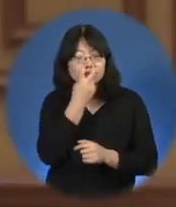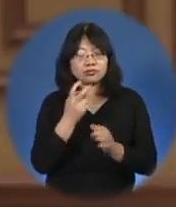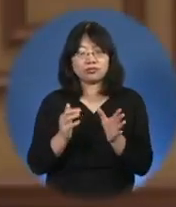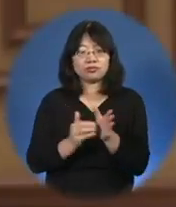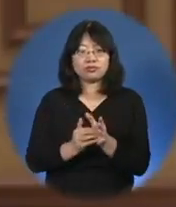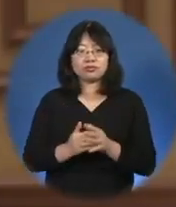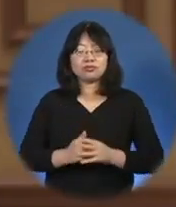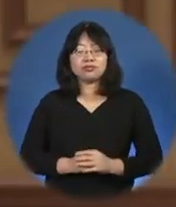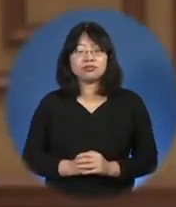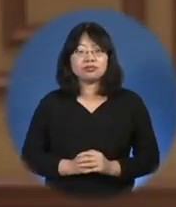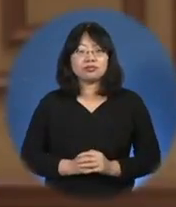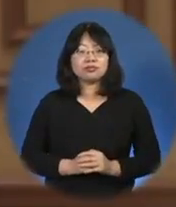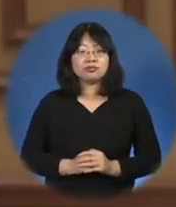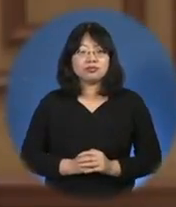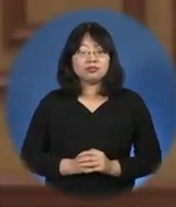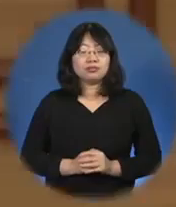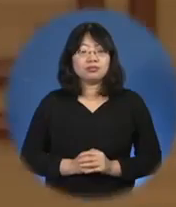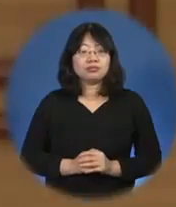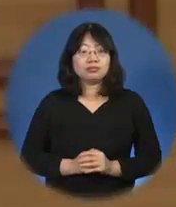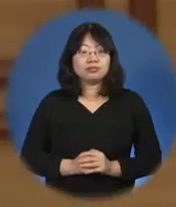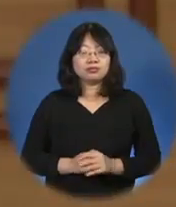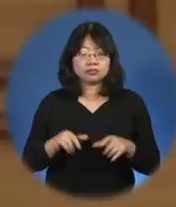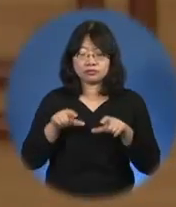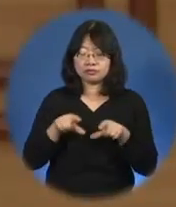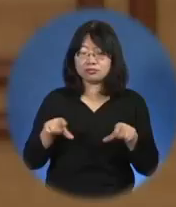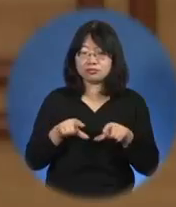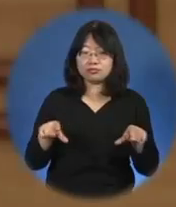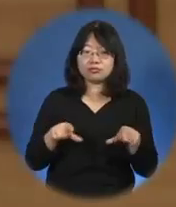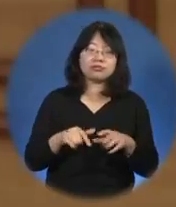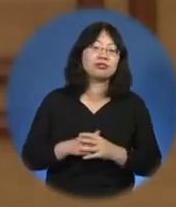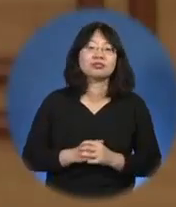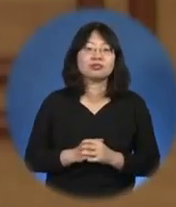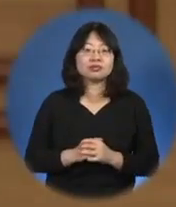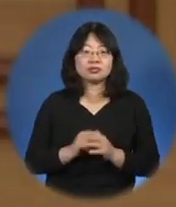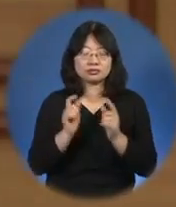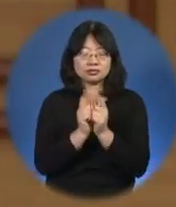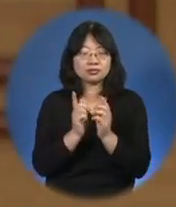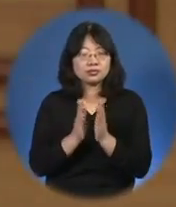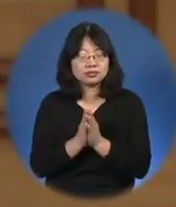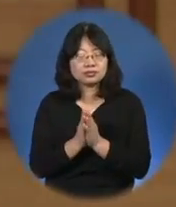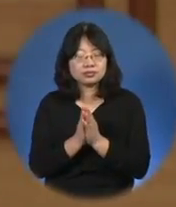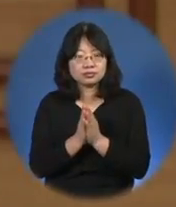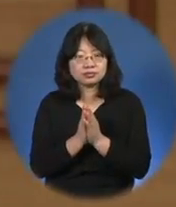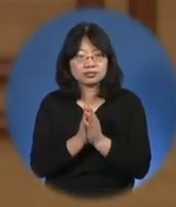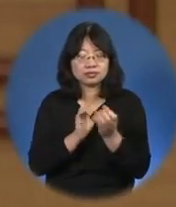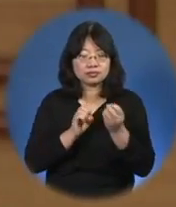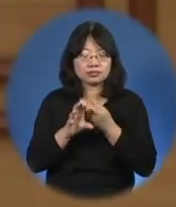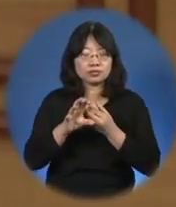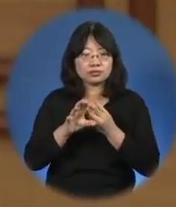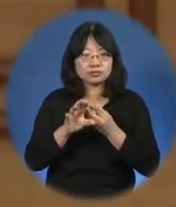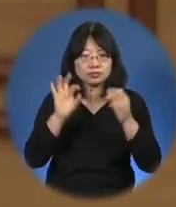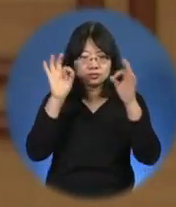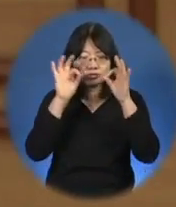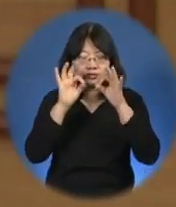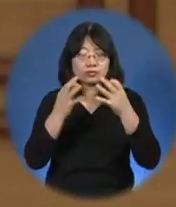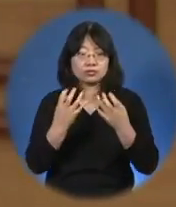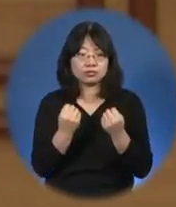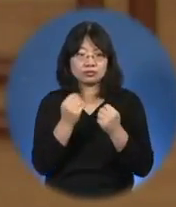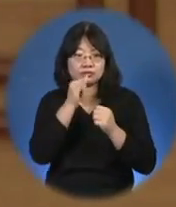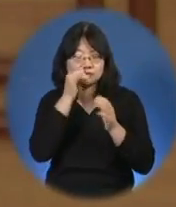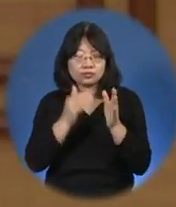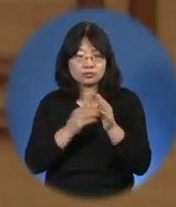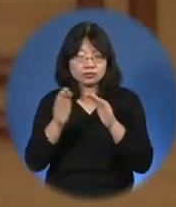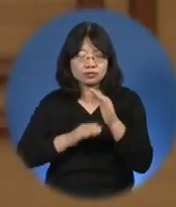그렇죠. 여론조사는 이제 보통은 직감적인 답을 구하는 경우가 많은 것 같습니다.